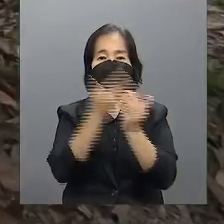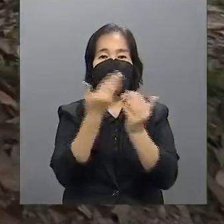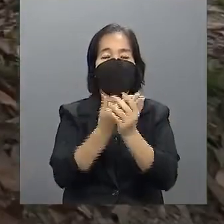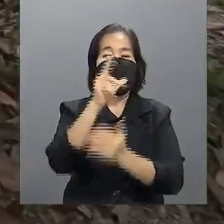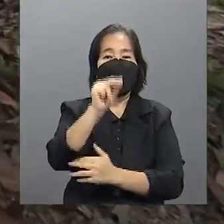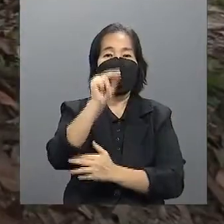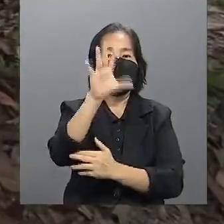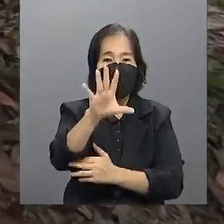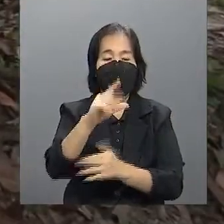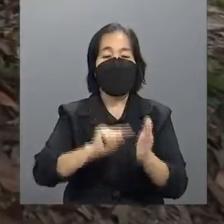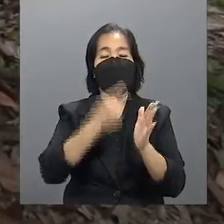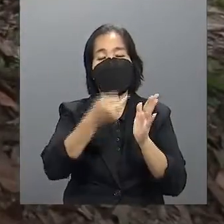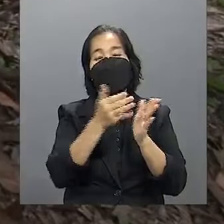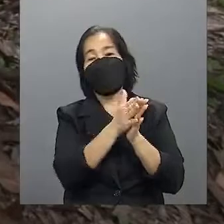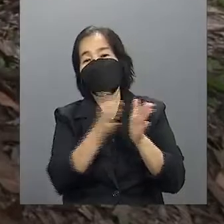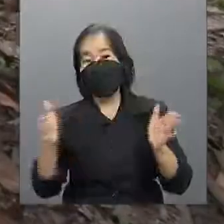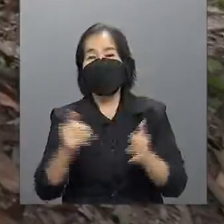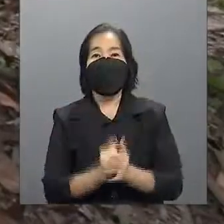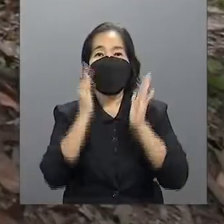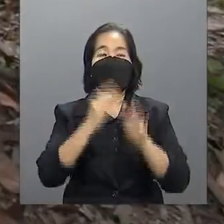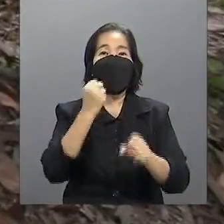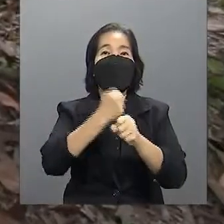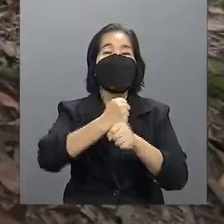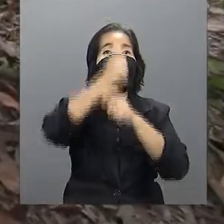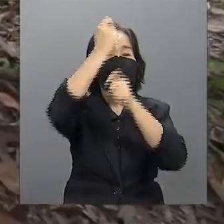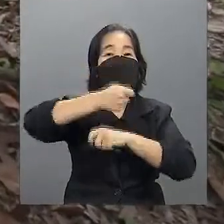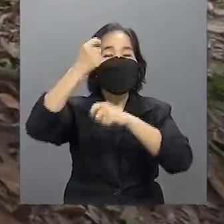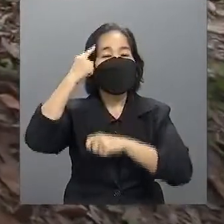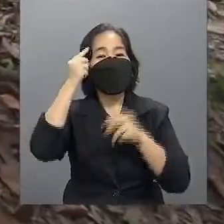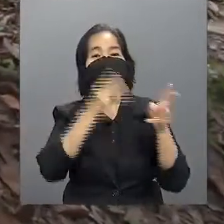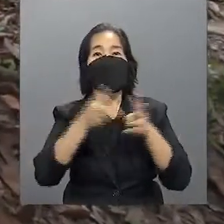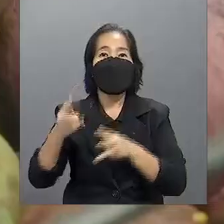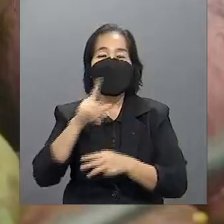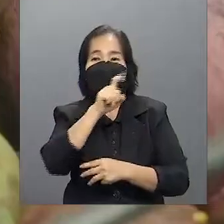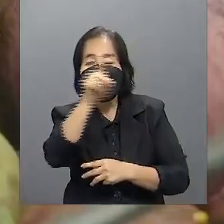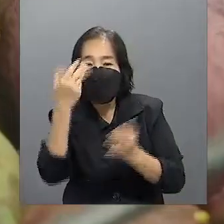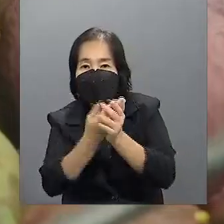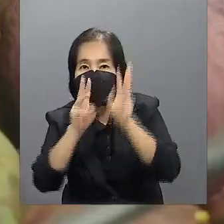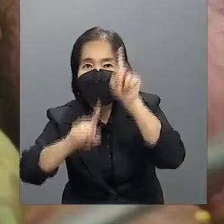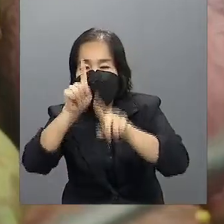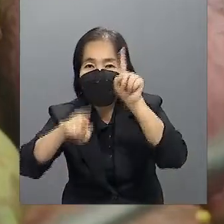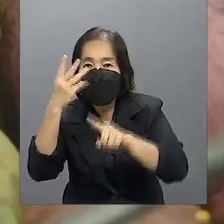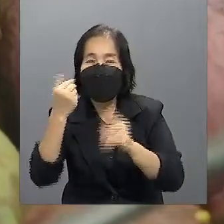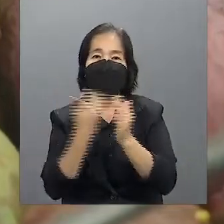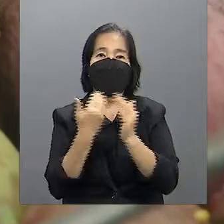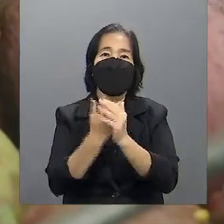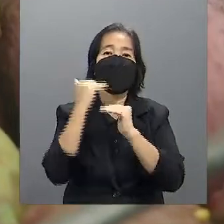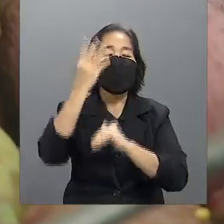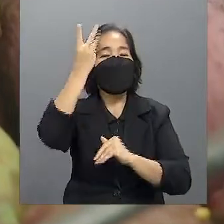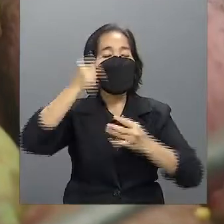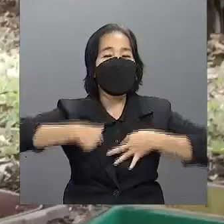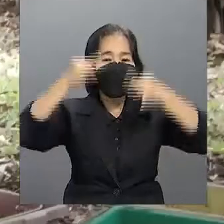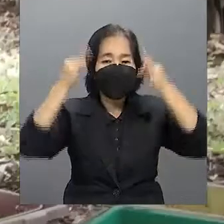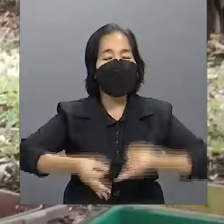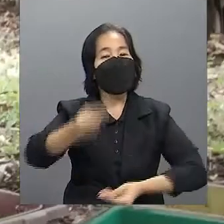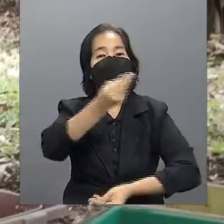ดูกาลเกษตรกรจึงใช้วิธีการเช็คราคาแต่ละลงเพื่อให้ได้ราคาสูงสุดก่อนตัดสินใจขาย ล